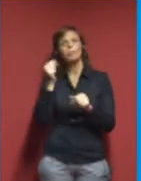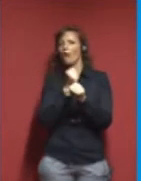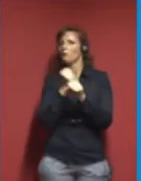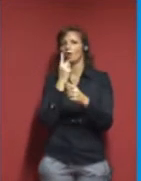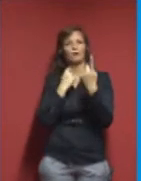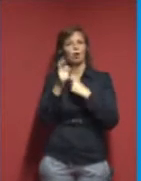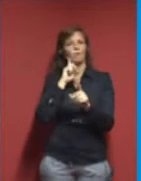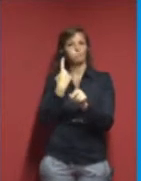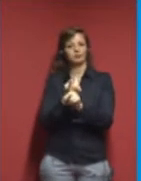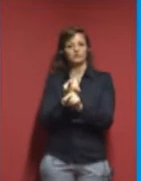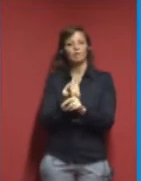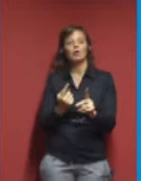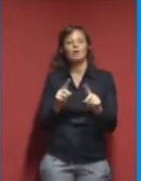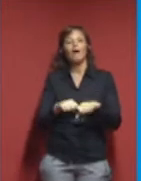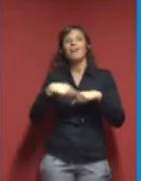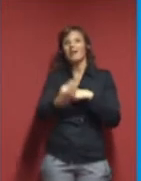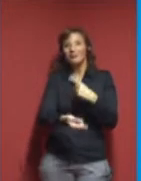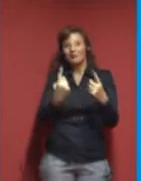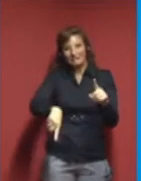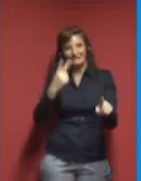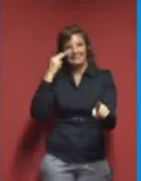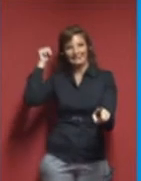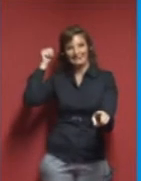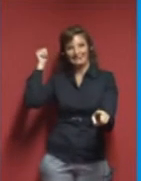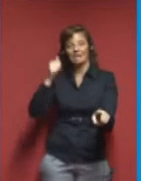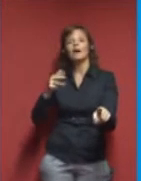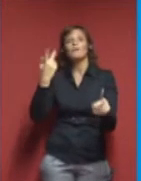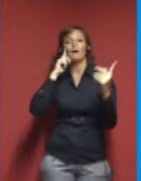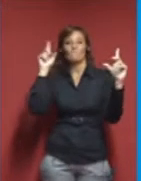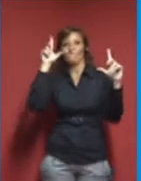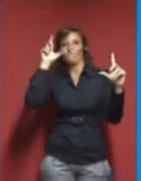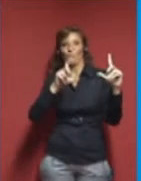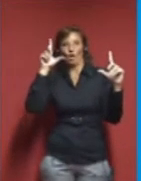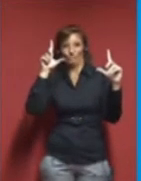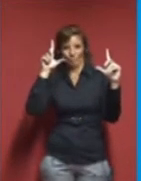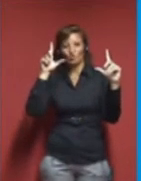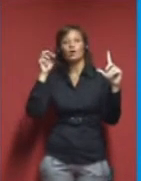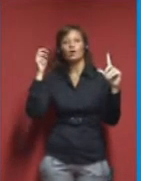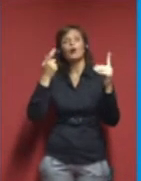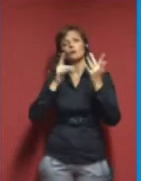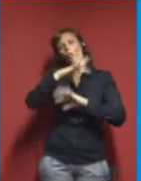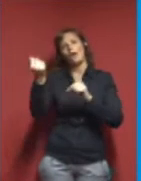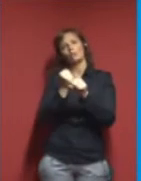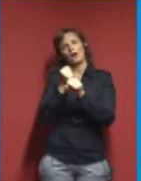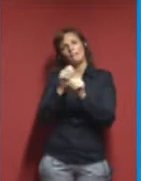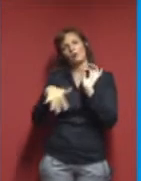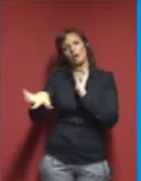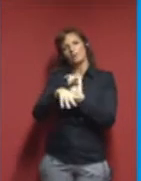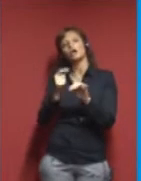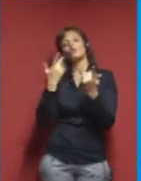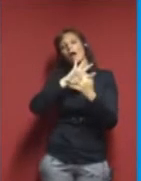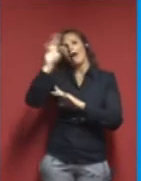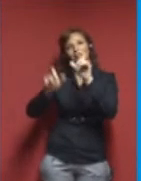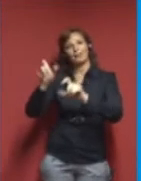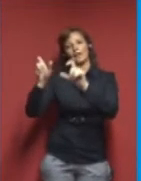laboratorio. E poi questa è una foto di un altro laboratorio dove altre